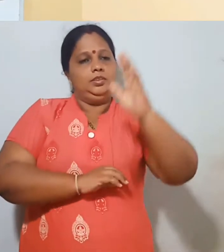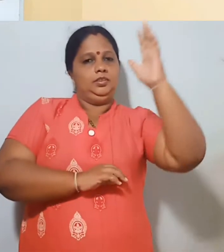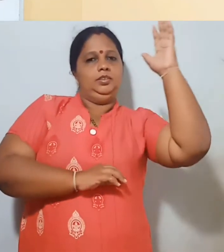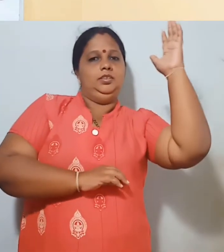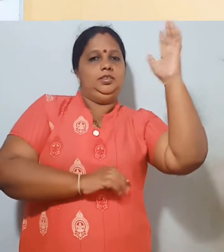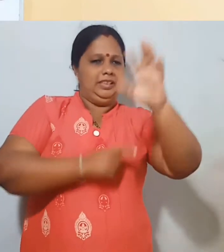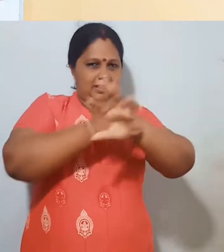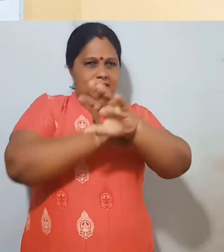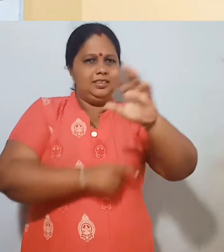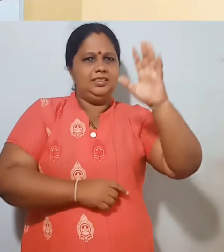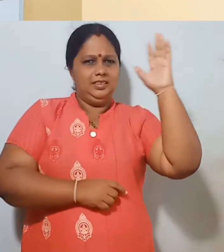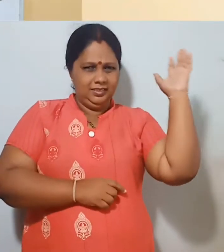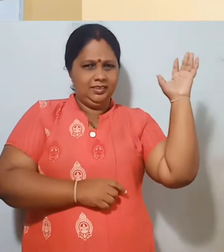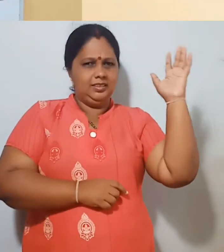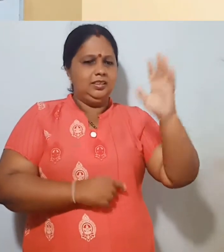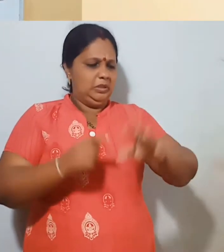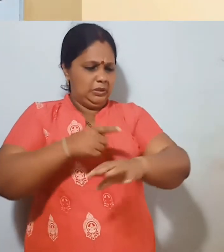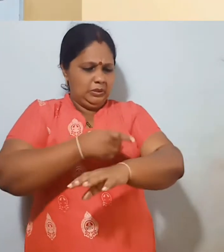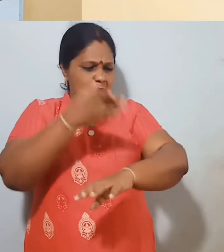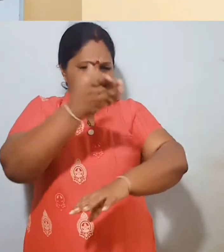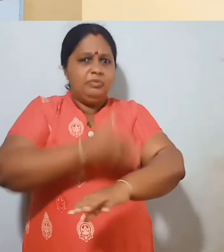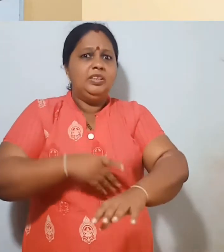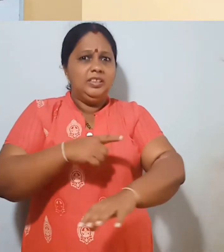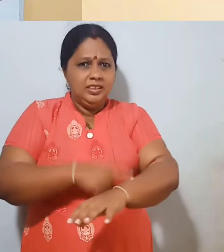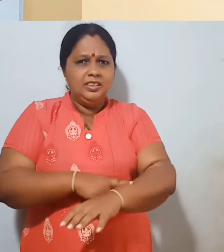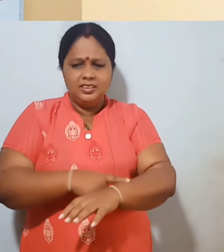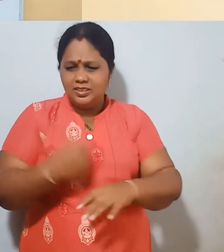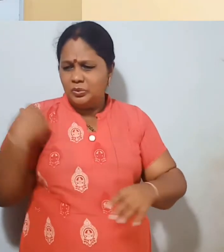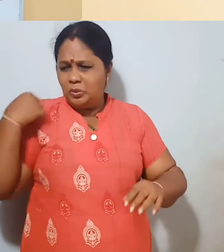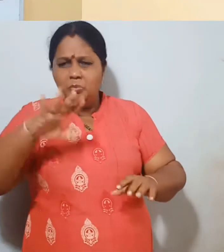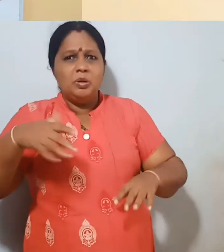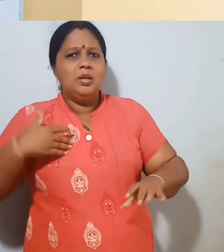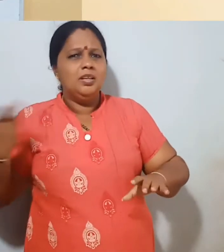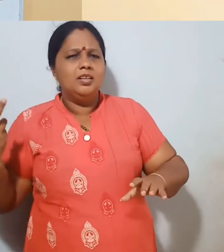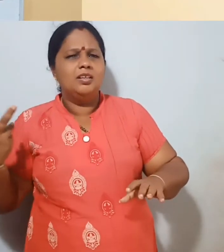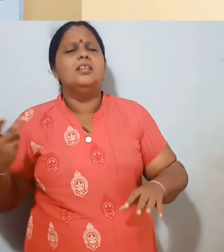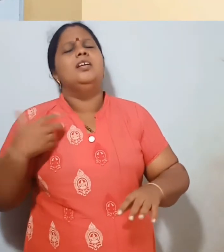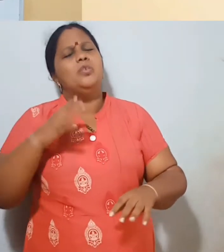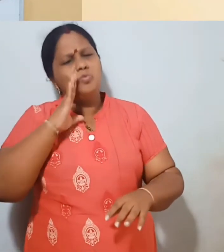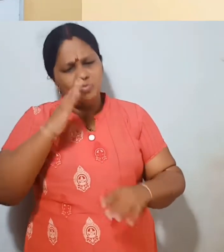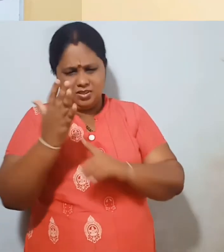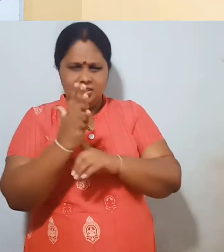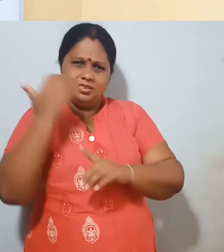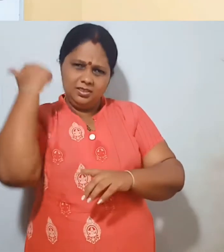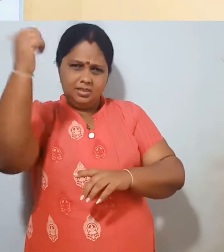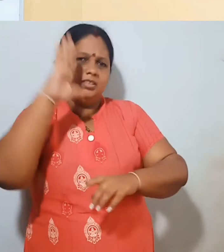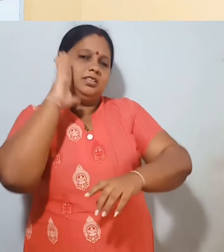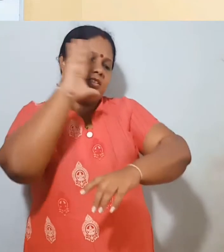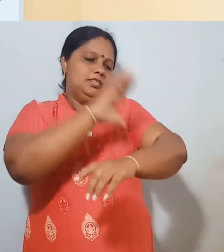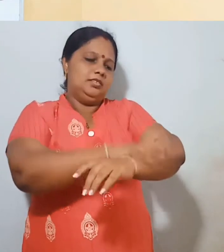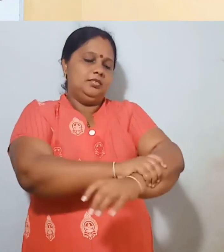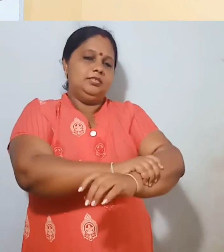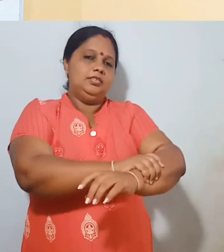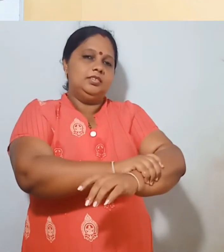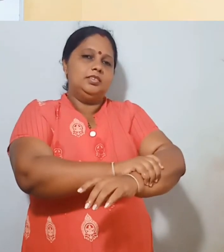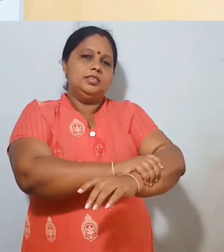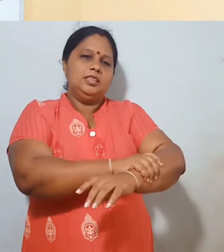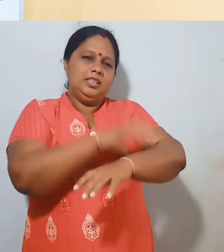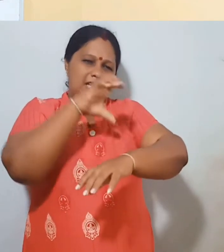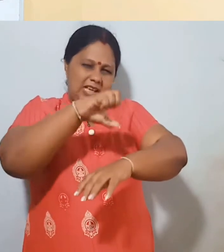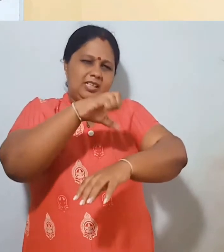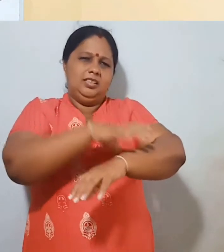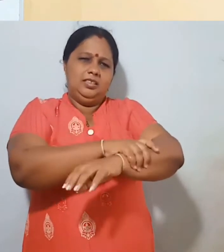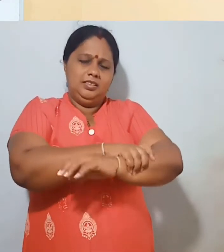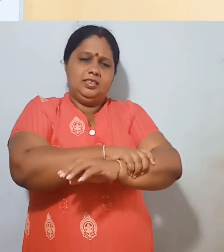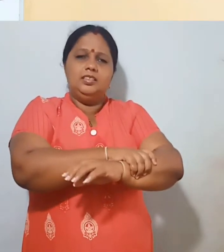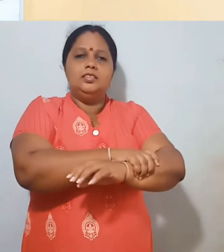காயம் உண்டுமே இல்லவங்களும் கையாலையாவது அமர்த்தி பிடிக்கும். கொஞ்ச நேரத்துக்கு அமர்த்தி பிடிக்க ப்ளீடிங் நிற்கும். ரைட்? வீட்டுல குழந்தைகள்